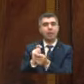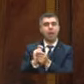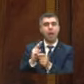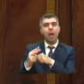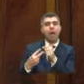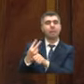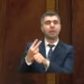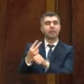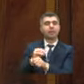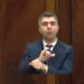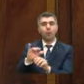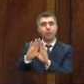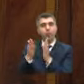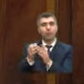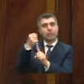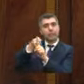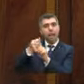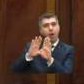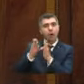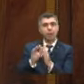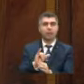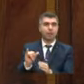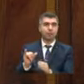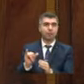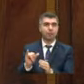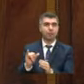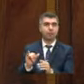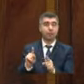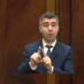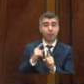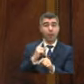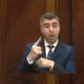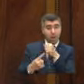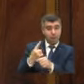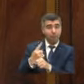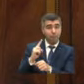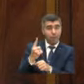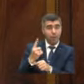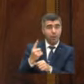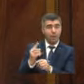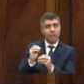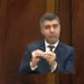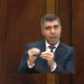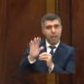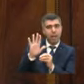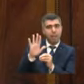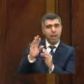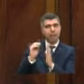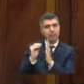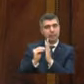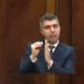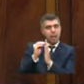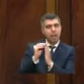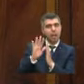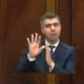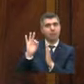50 الأوائل في مؤشر ممارسة الأعمال، ما يمكنش نحققها السنة الأولى، ضروري كل عام كنزيد 5 نقاط 7 نقاط